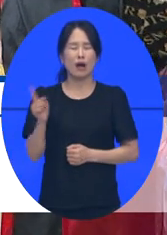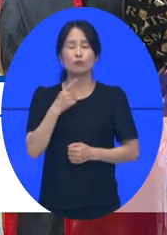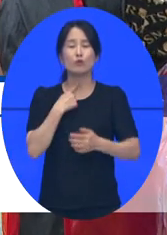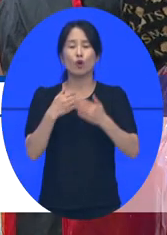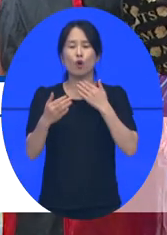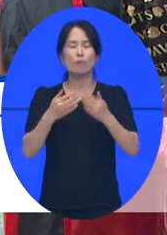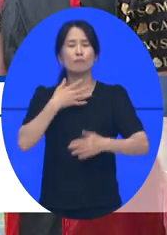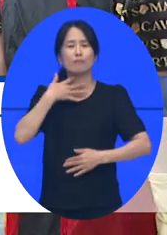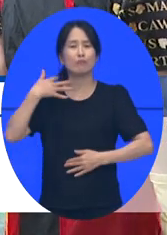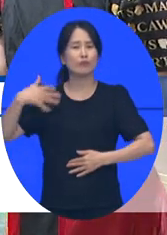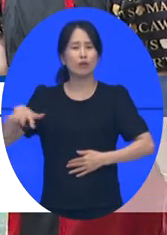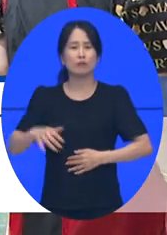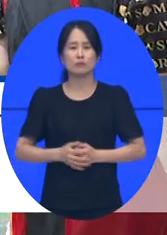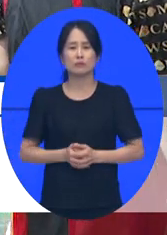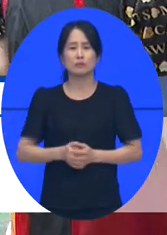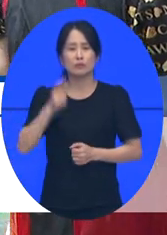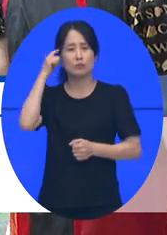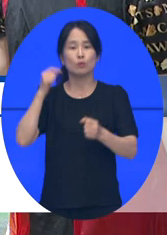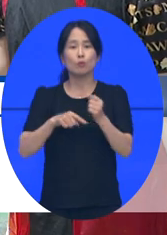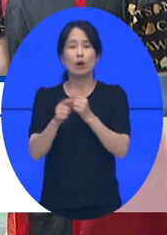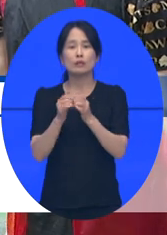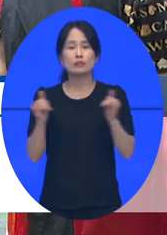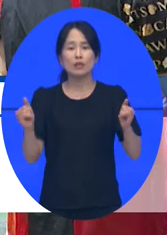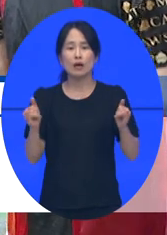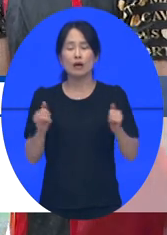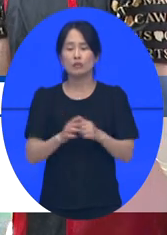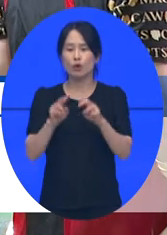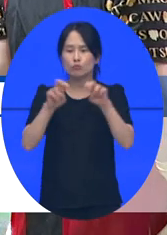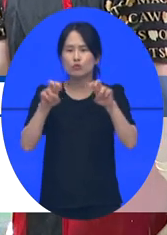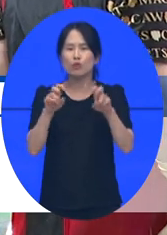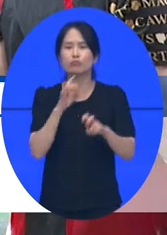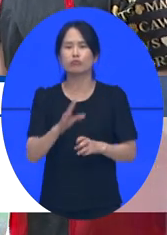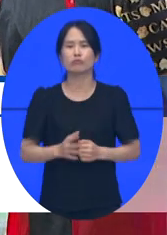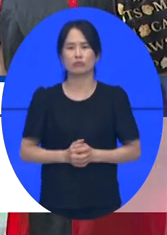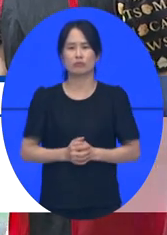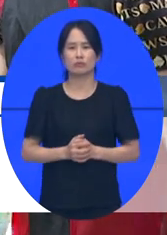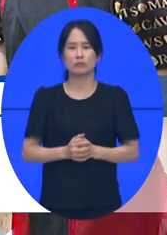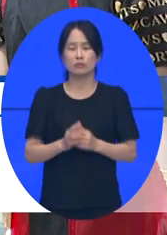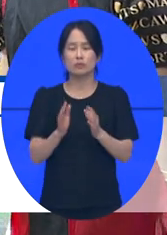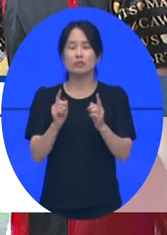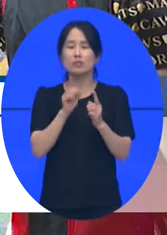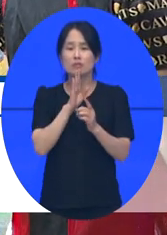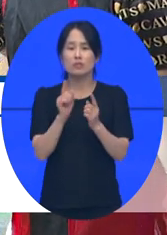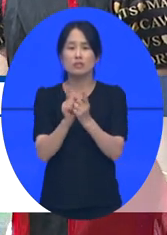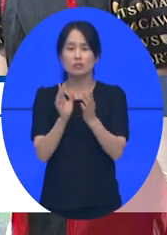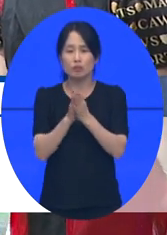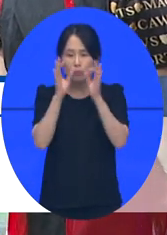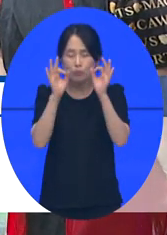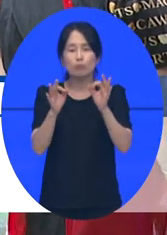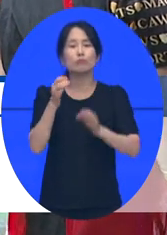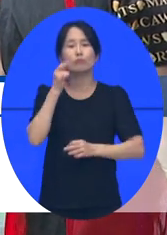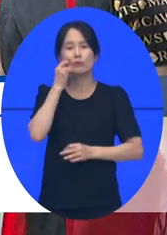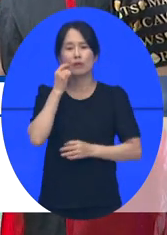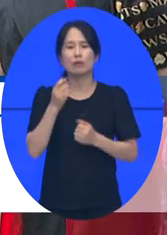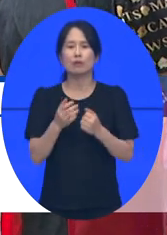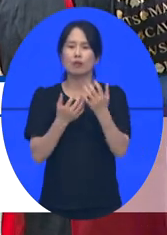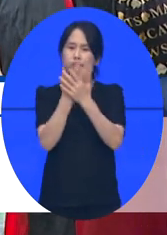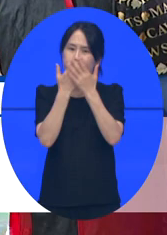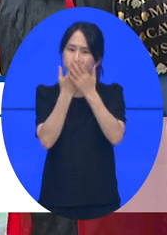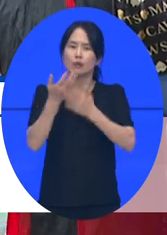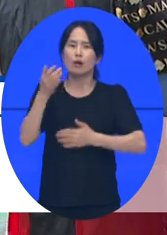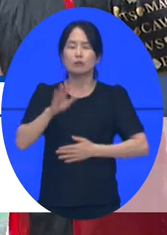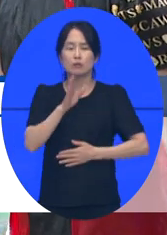거잖아요. 뭐 아무리 과학자라고 해도 분석일 뿐이지 실물을 본 게 없잖아요. 이게 막연할 수도